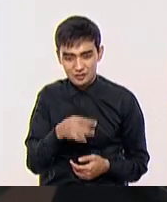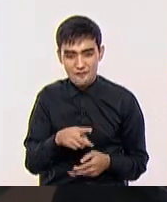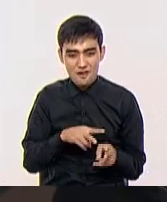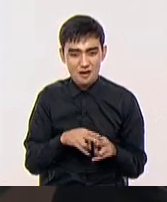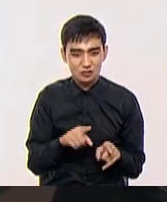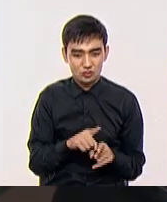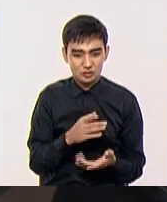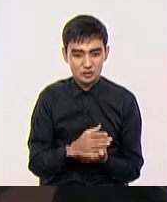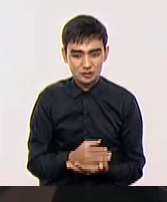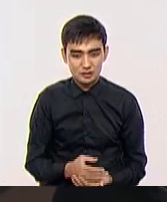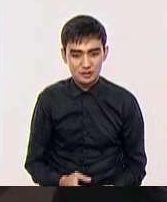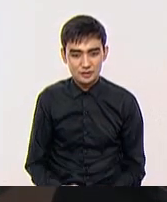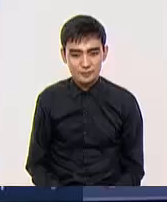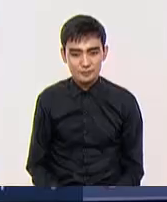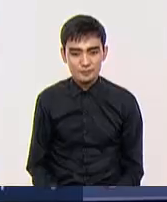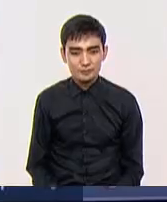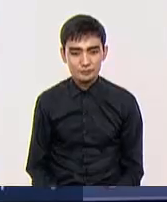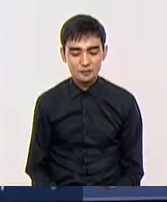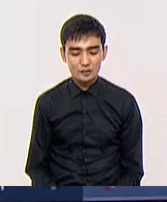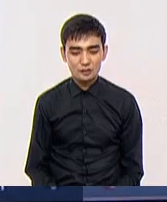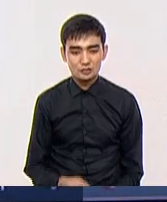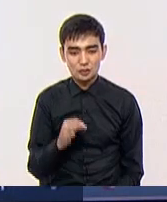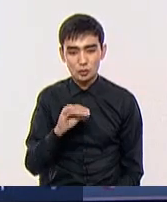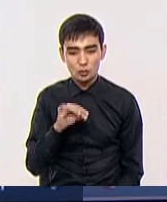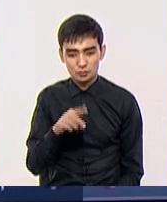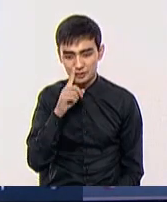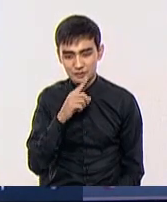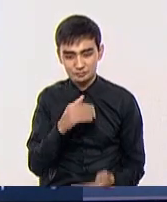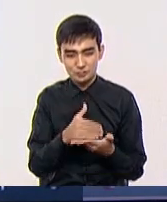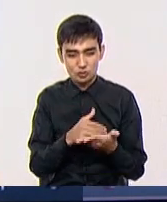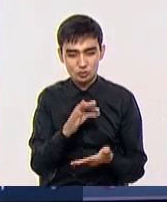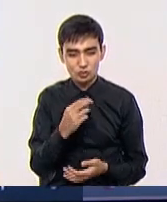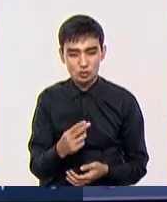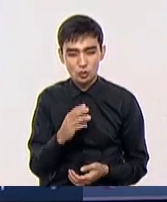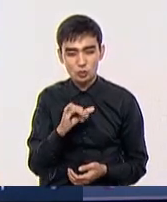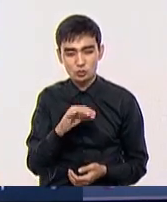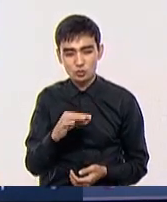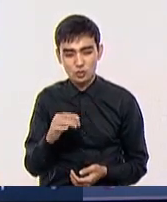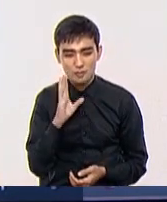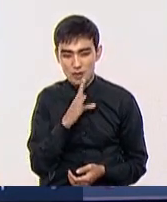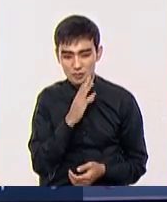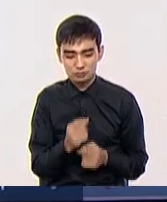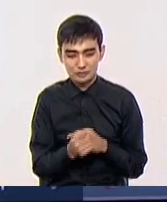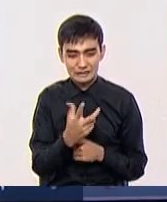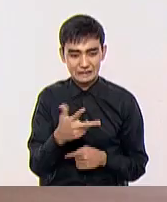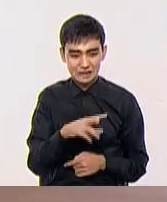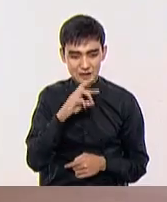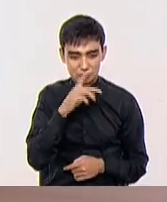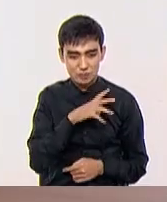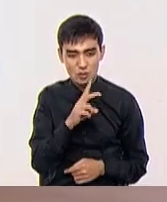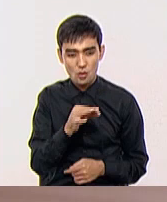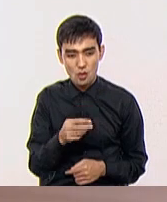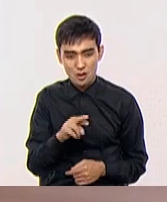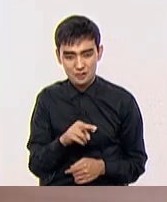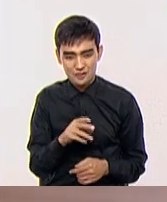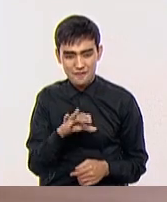влияет на результаты. Еще в июне на портале социальных услуг мама подростка обнаружила сразу 3 ошибки. Коле предписали